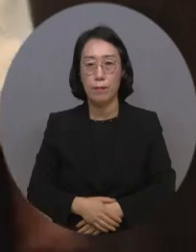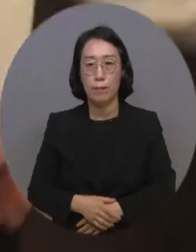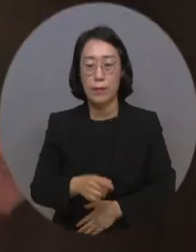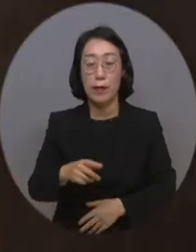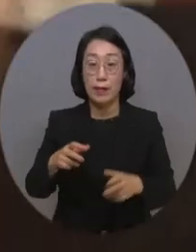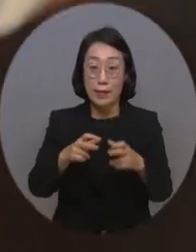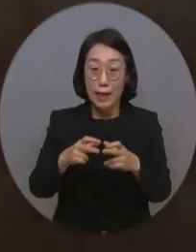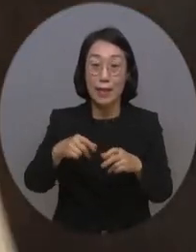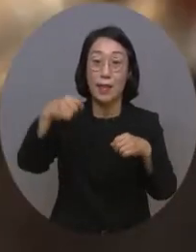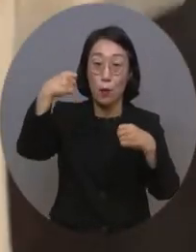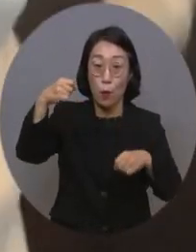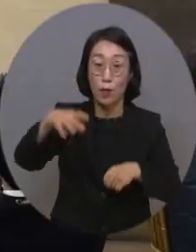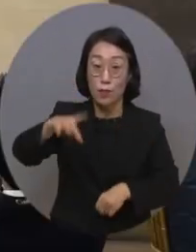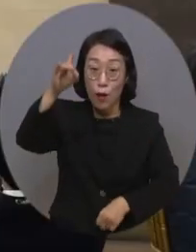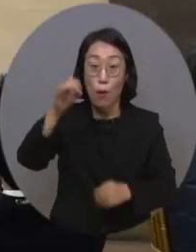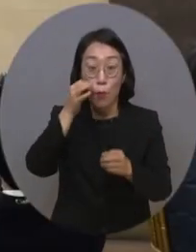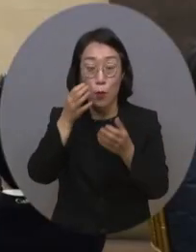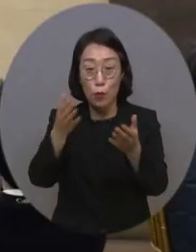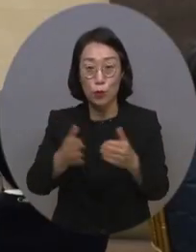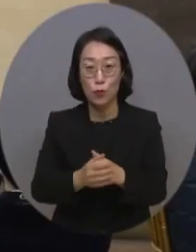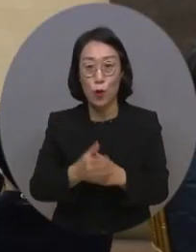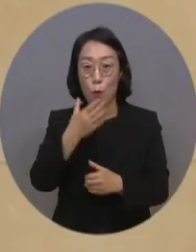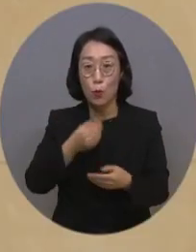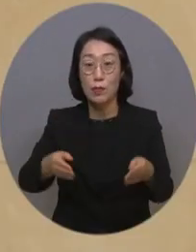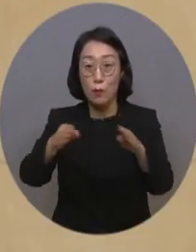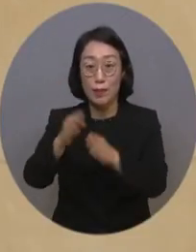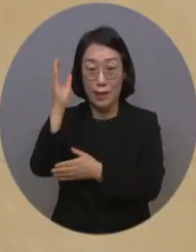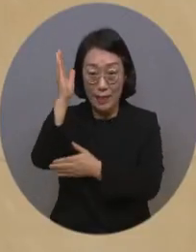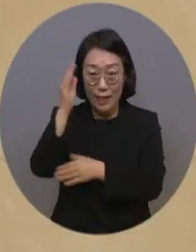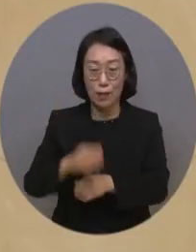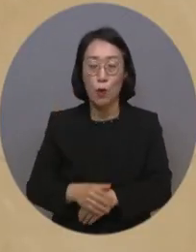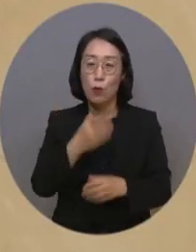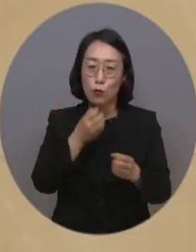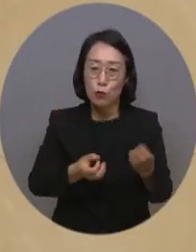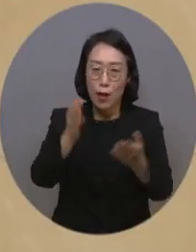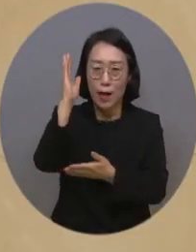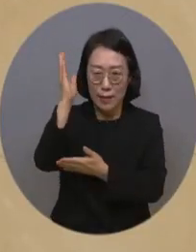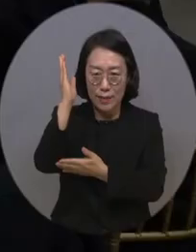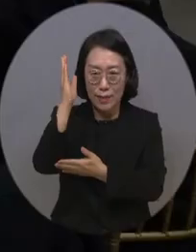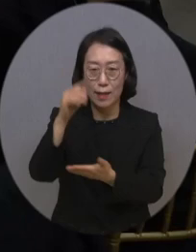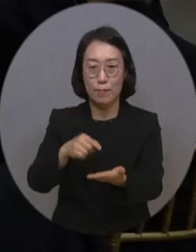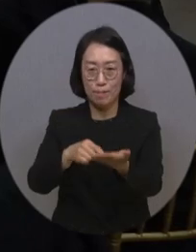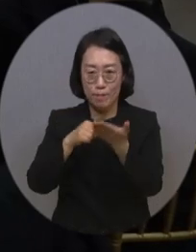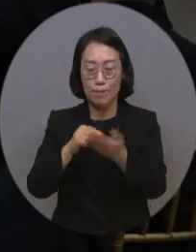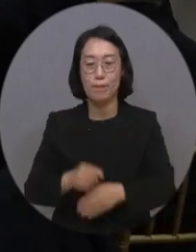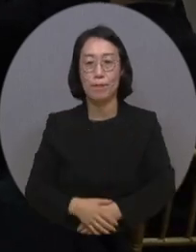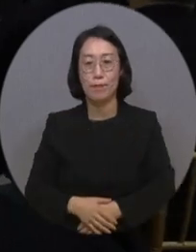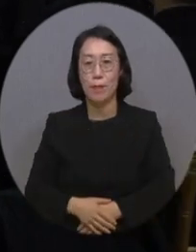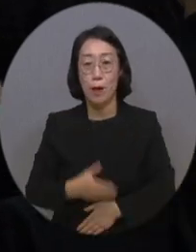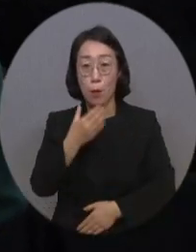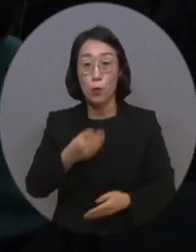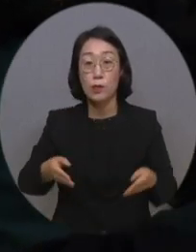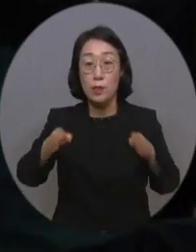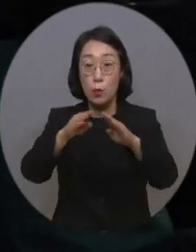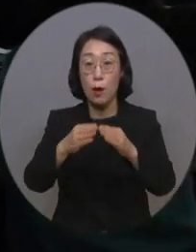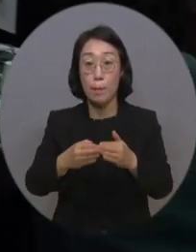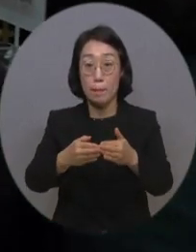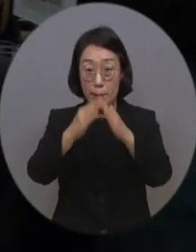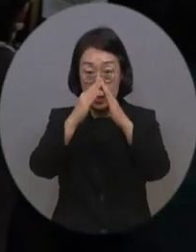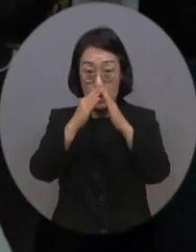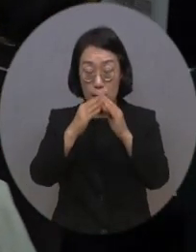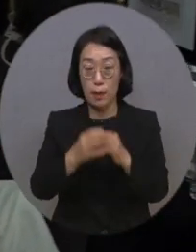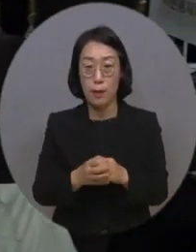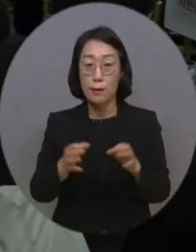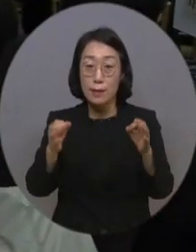장애인들의 공연으로 시작했으며 복지관장의 인사말과 격려사 축사로 진행됐습니다. 복지관이 설립되고 짧은